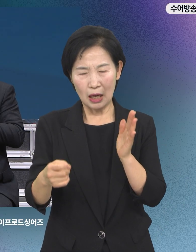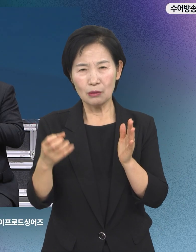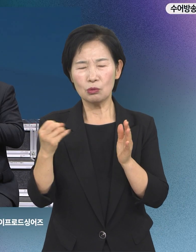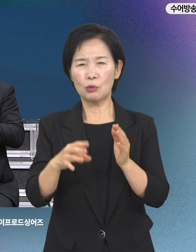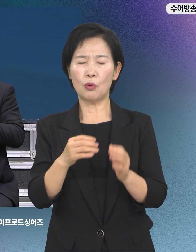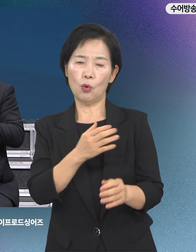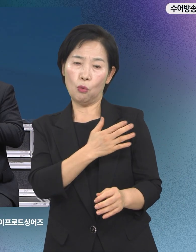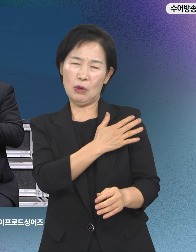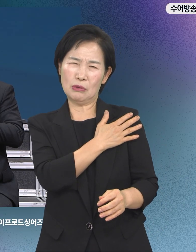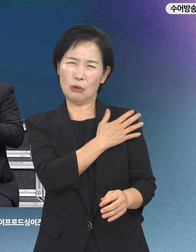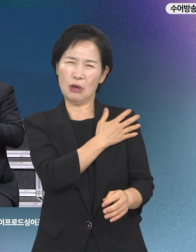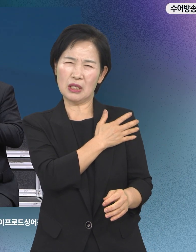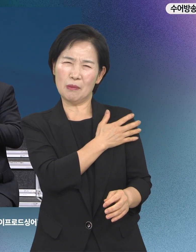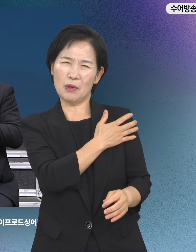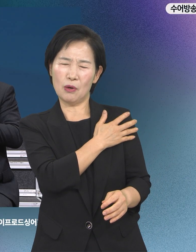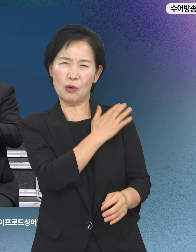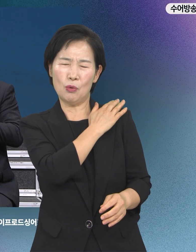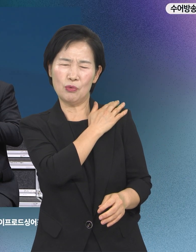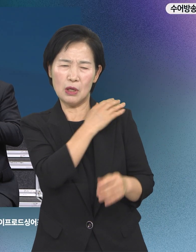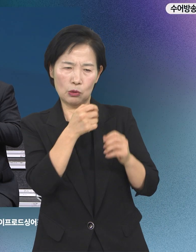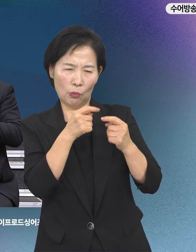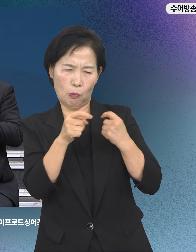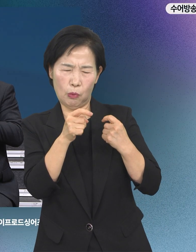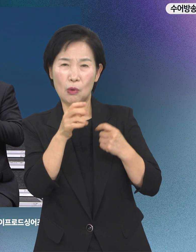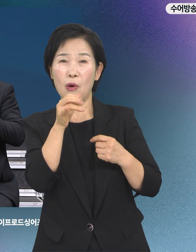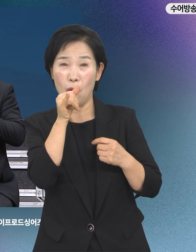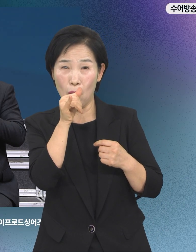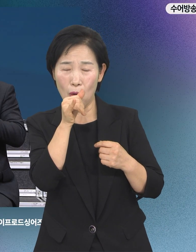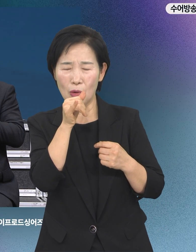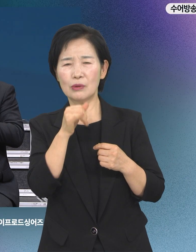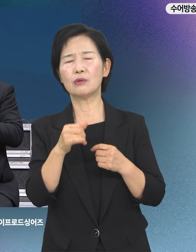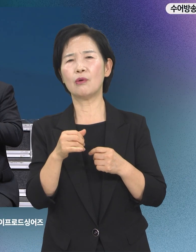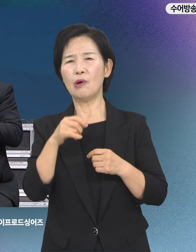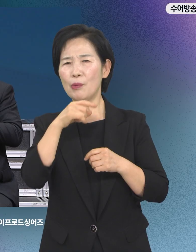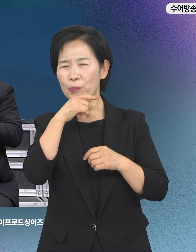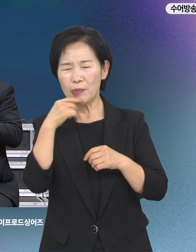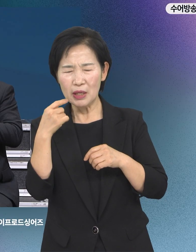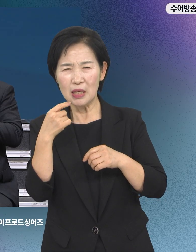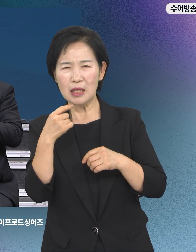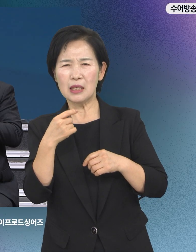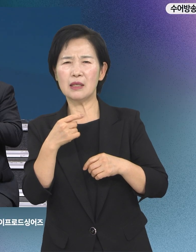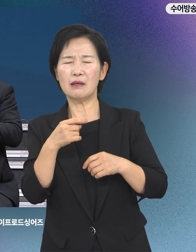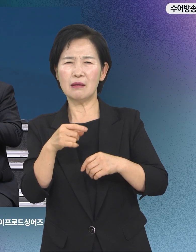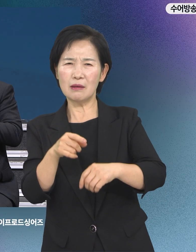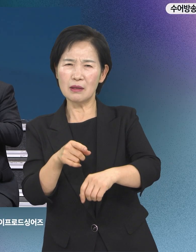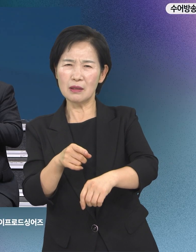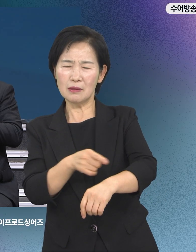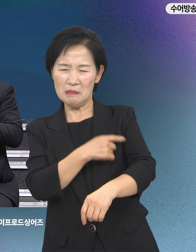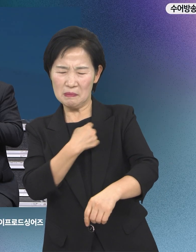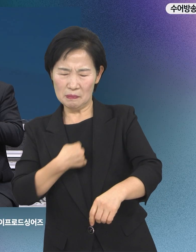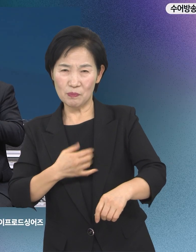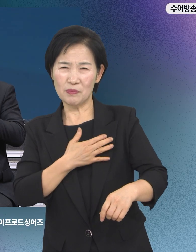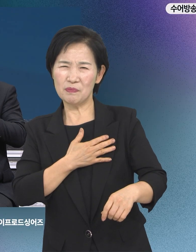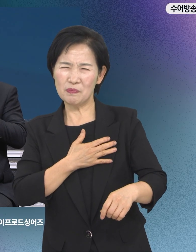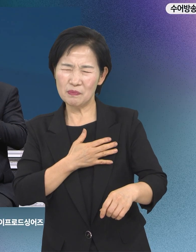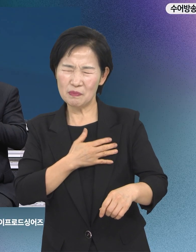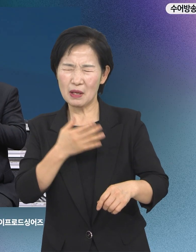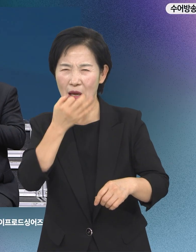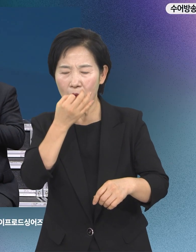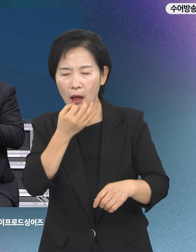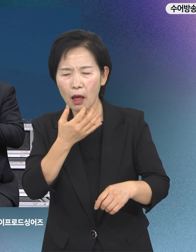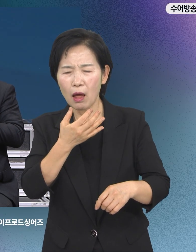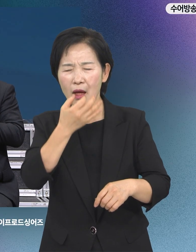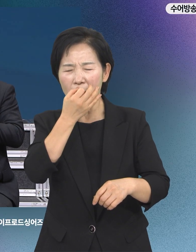왼쪽 어깨뼈 1cm 위골되고 혈관 협착으로 인해 숨조차 고르게 쉬기 어려운